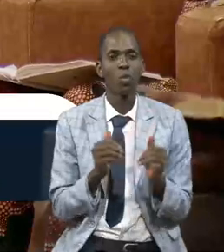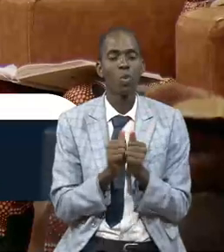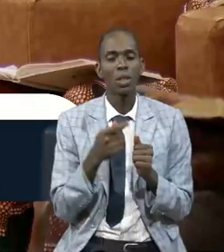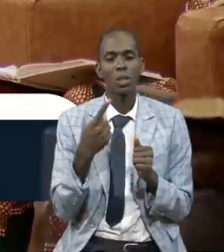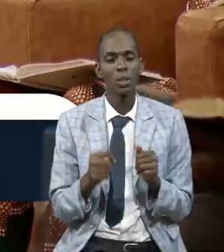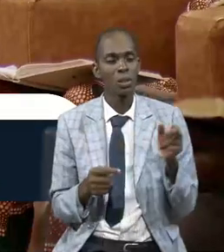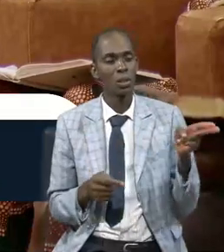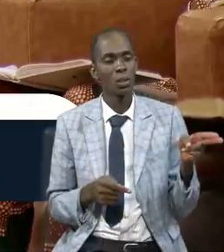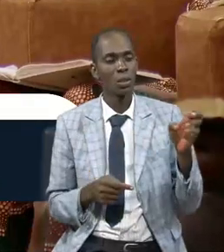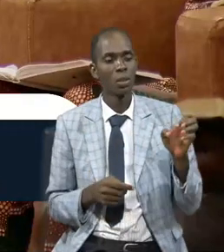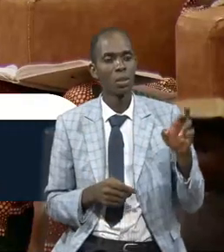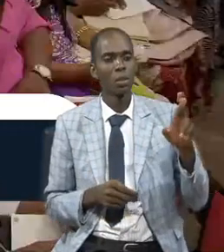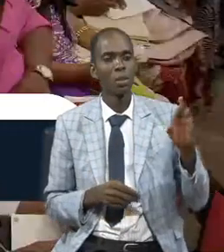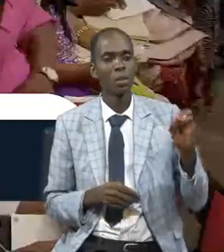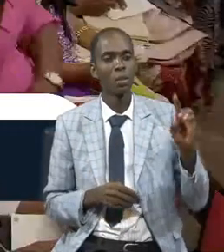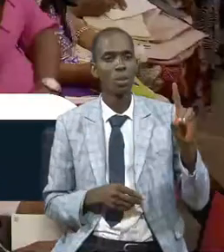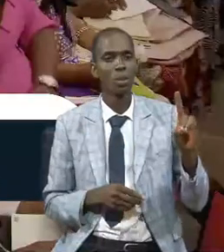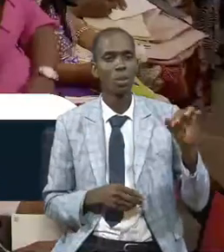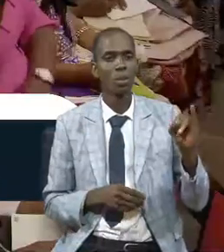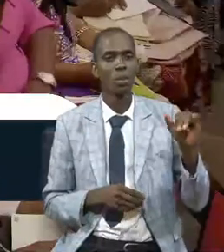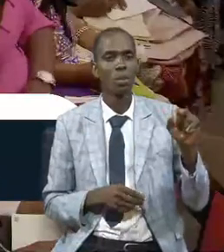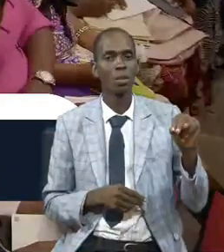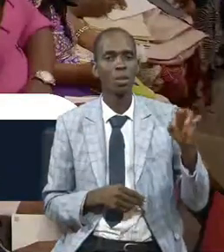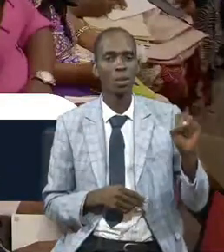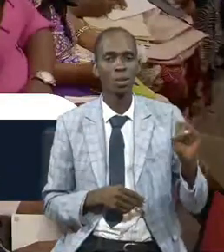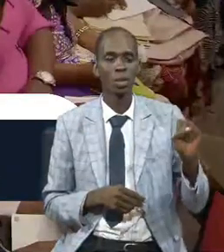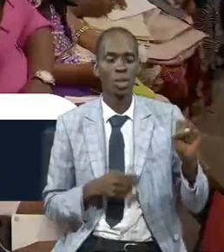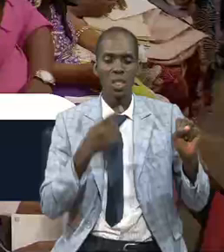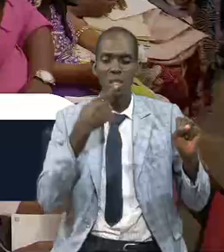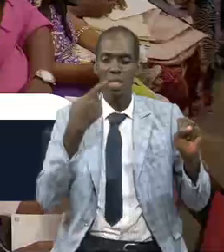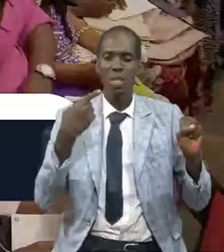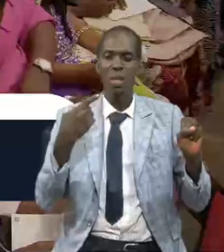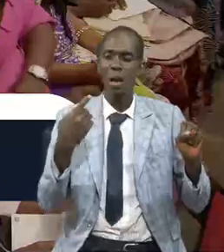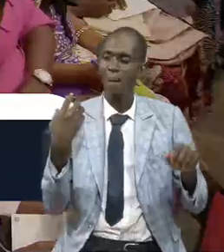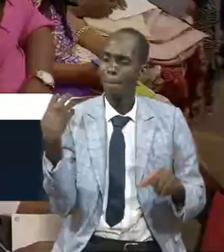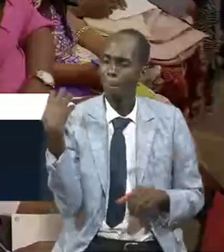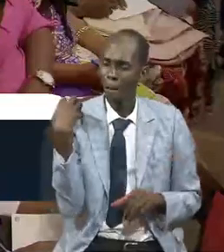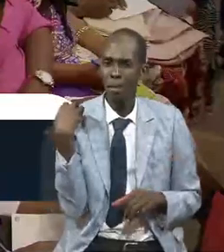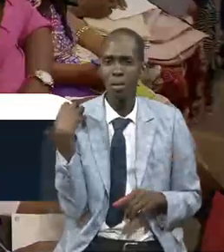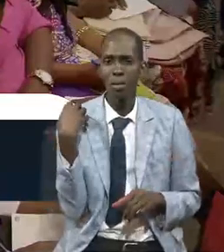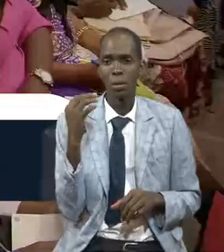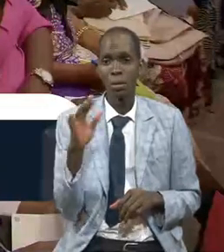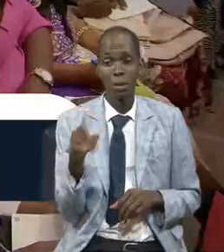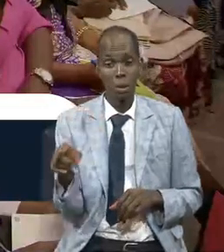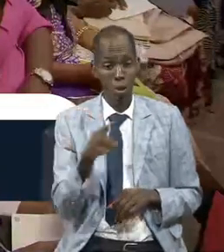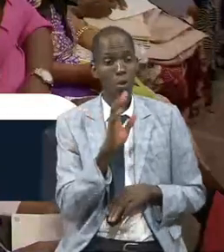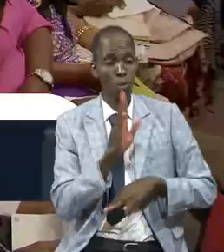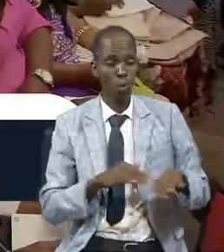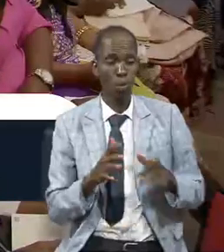Hérodiens qui dit « Maître ». Ils l'ont appelé maître. Est-il maître?